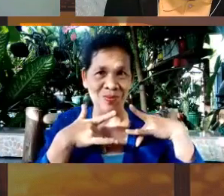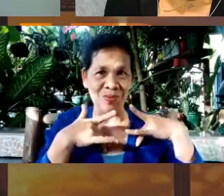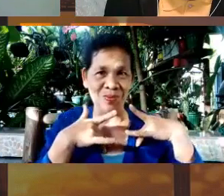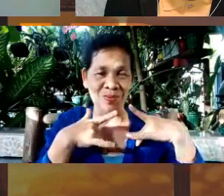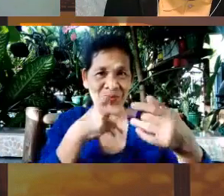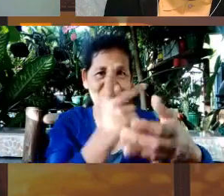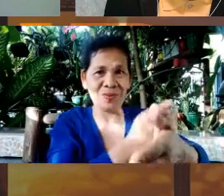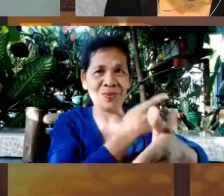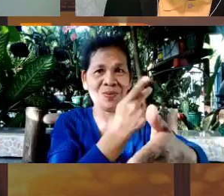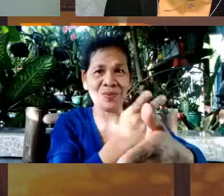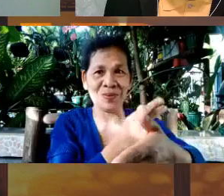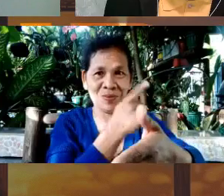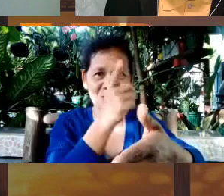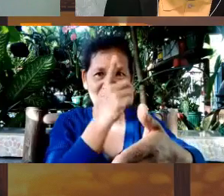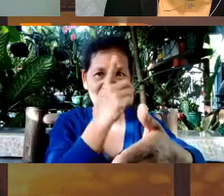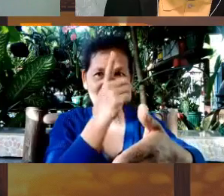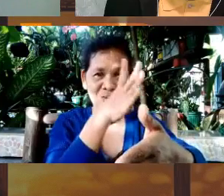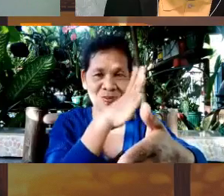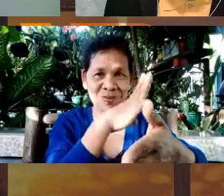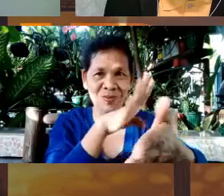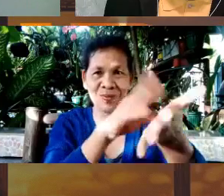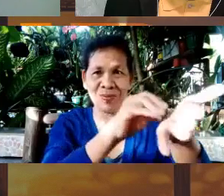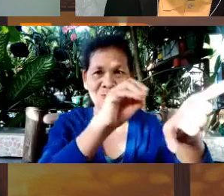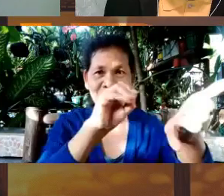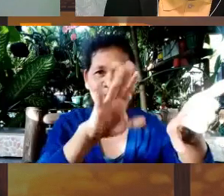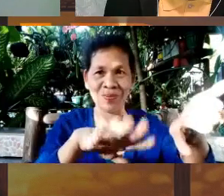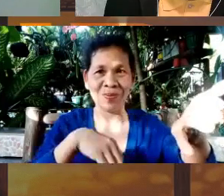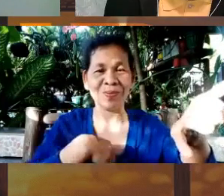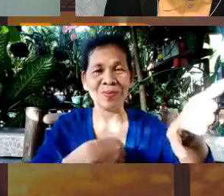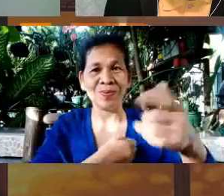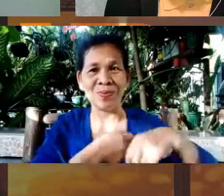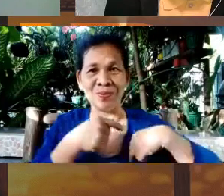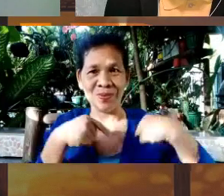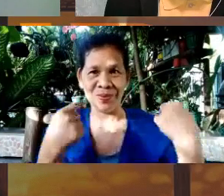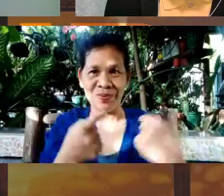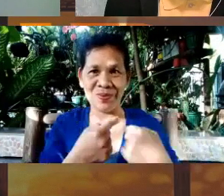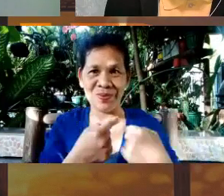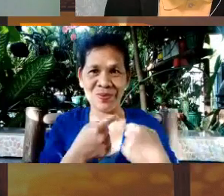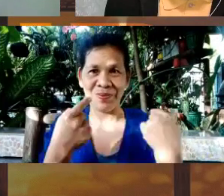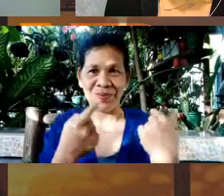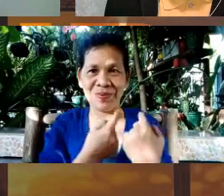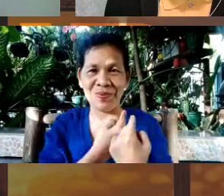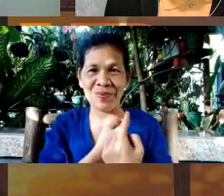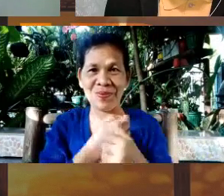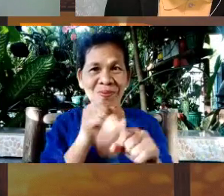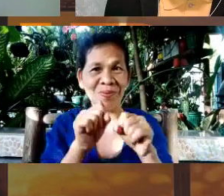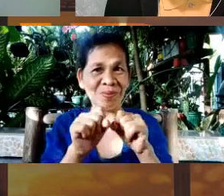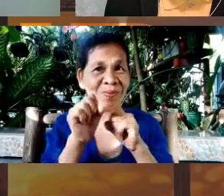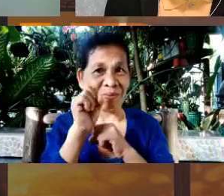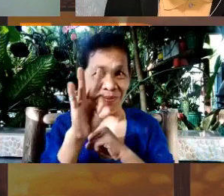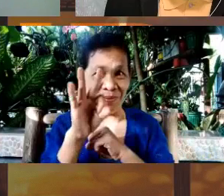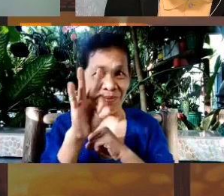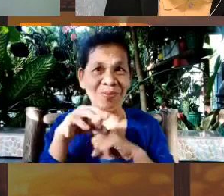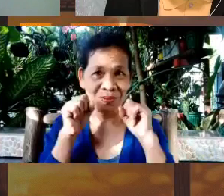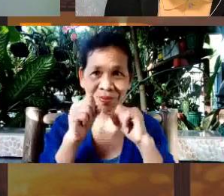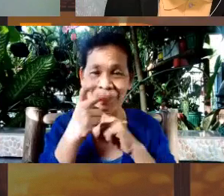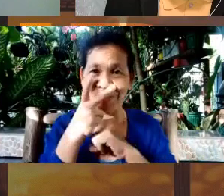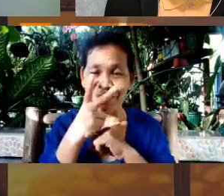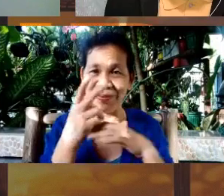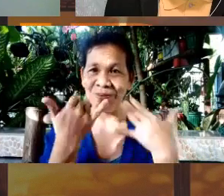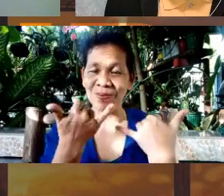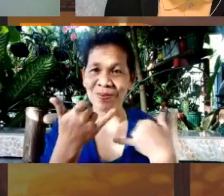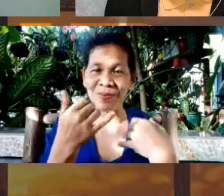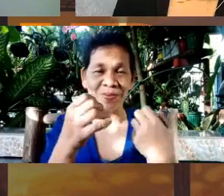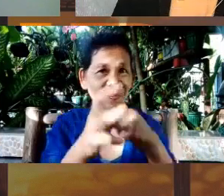ng Diyos na nag-aalis ng kasalanan. Kaya kung atin titingnan, yung earthly sanctuary